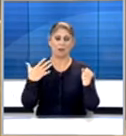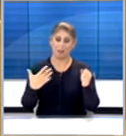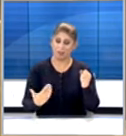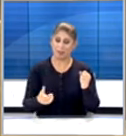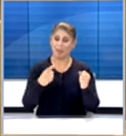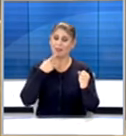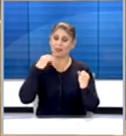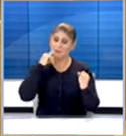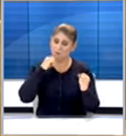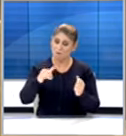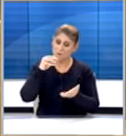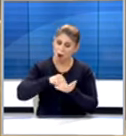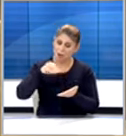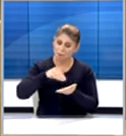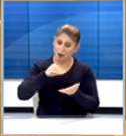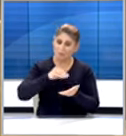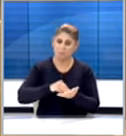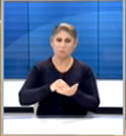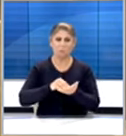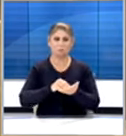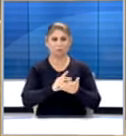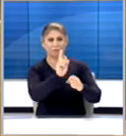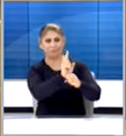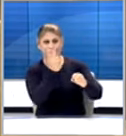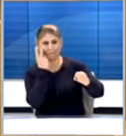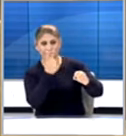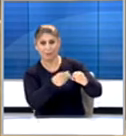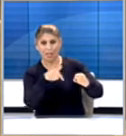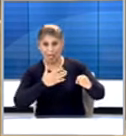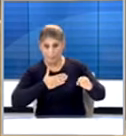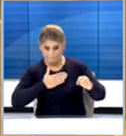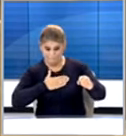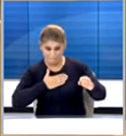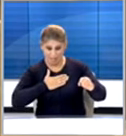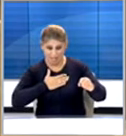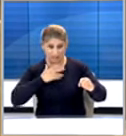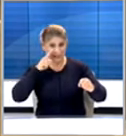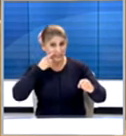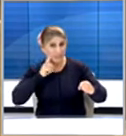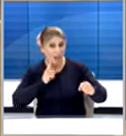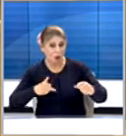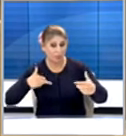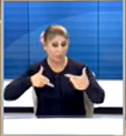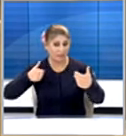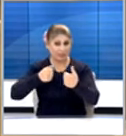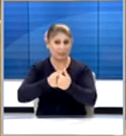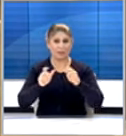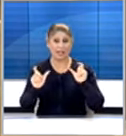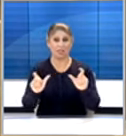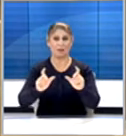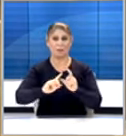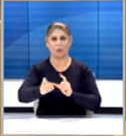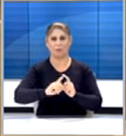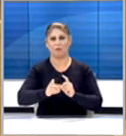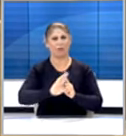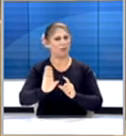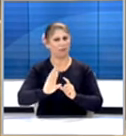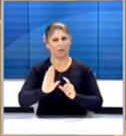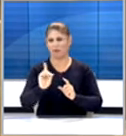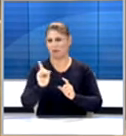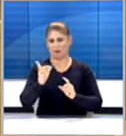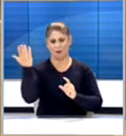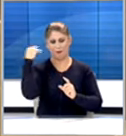και αμετανόητοι. Για εμάς η τραγωδία στα Τέμπη και η ασφάλεια στις μεταφορές προφανέστατα δεν είναι ένα μπαγιάτικο